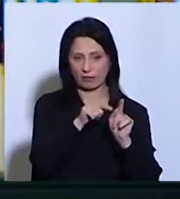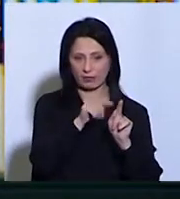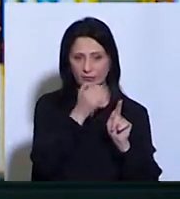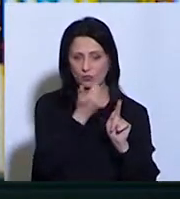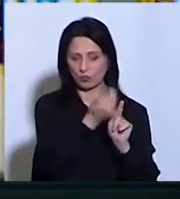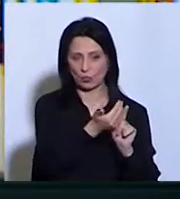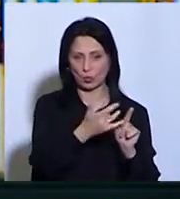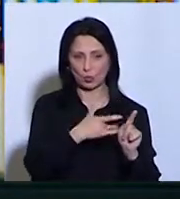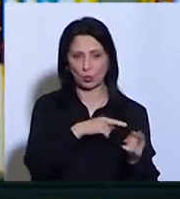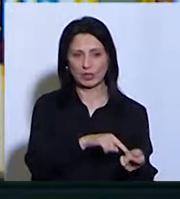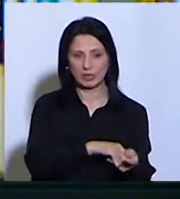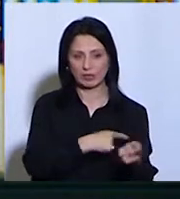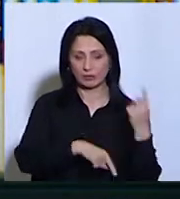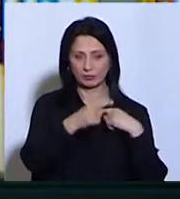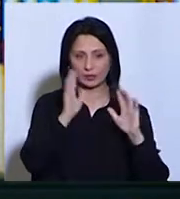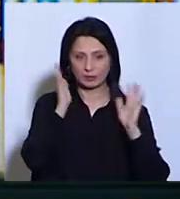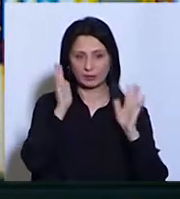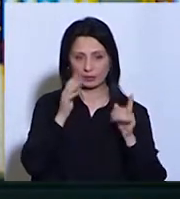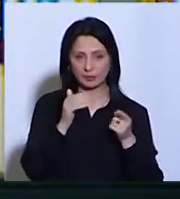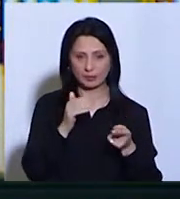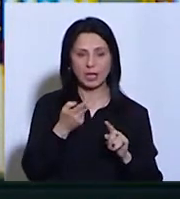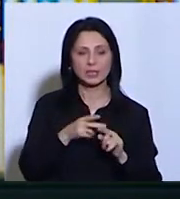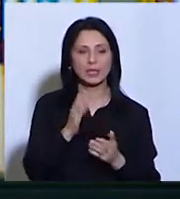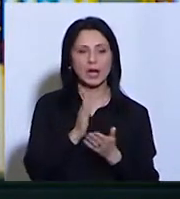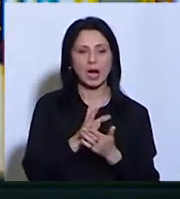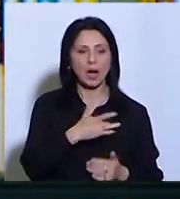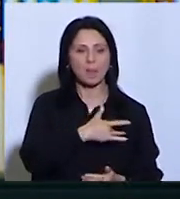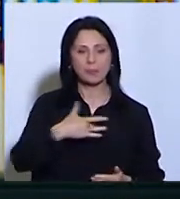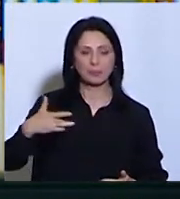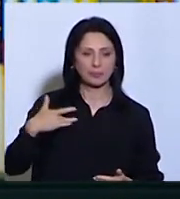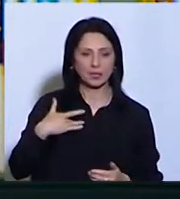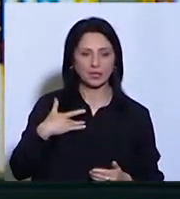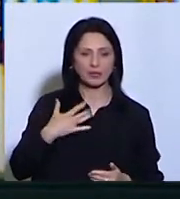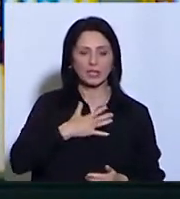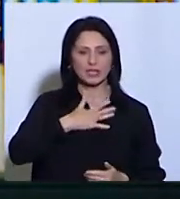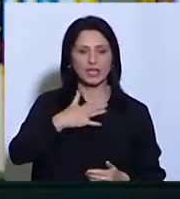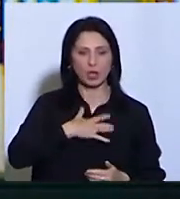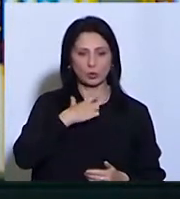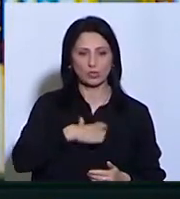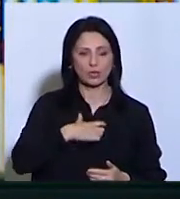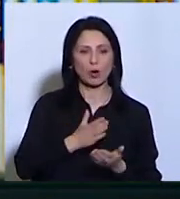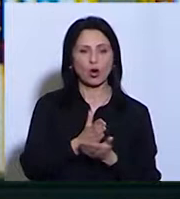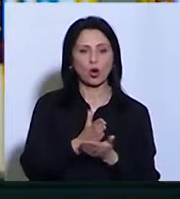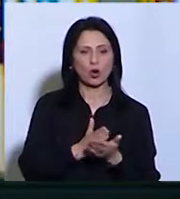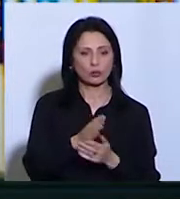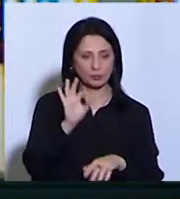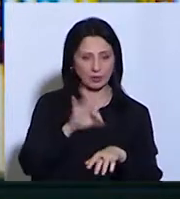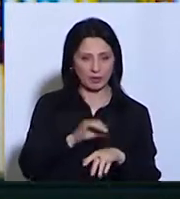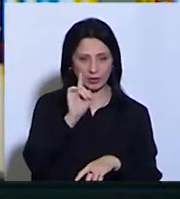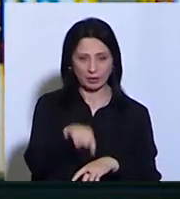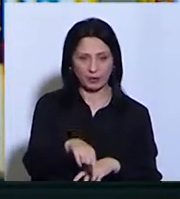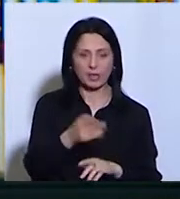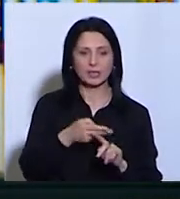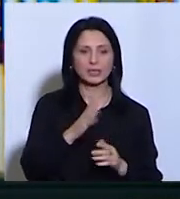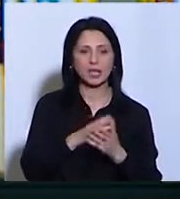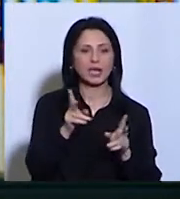ჩვენ ლაპარაკობთ და გულისი შემეური დაავადება, ეს არის ფილტვის და სასუნთქი გზების ქრონიკული ობსტრუქციული დაავადებები, ეს